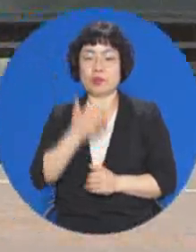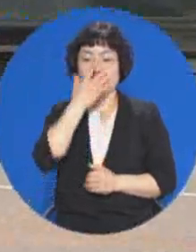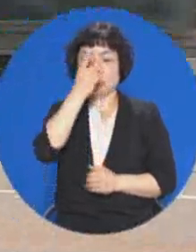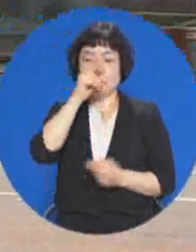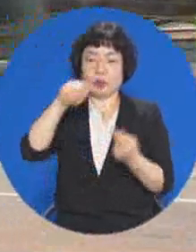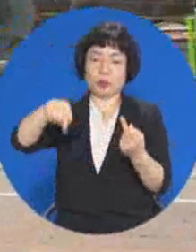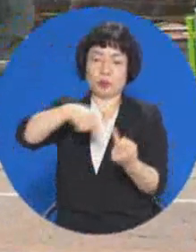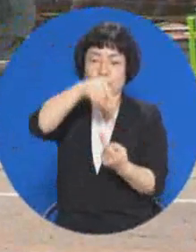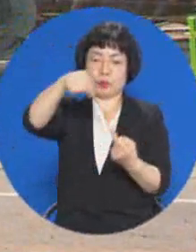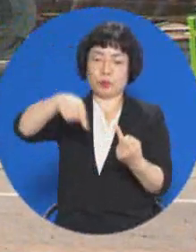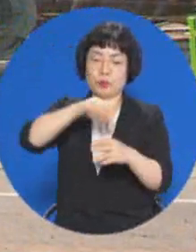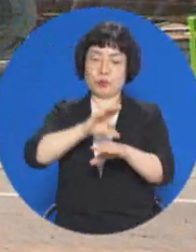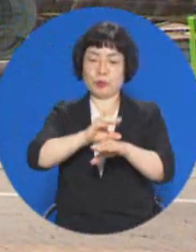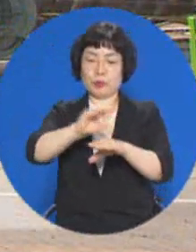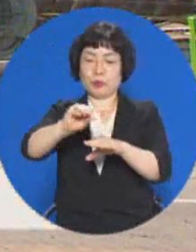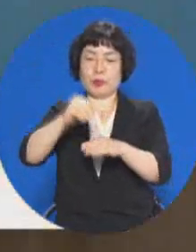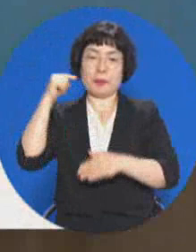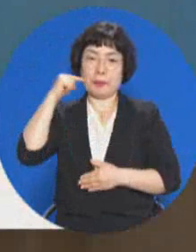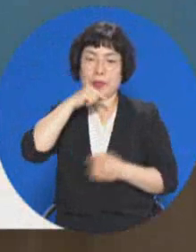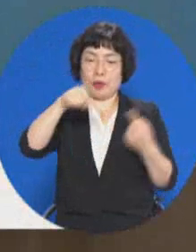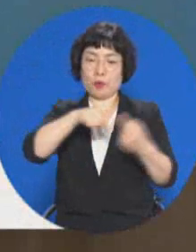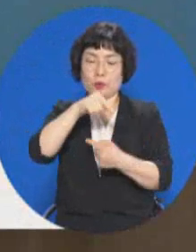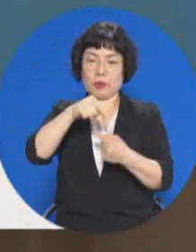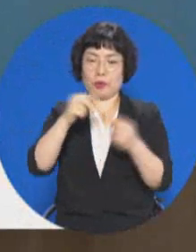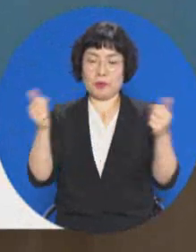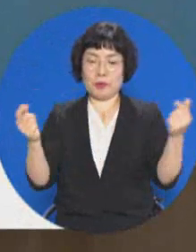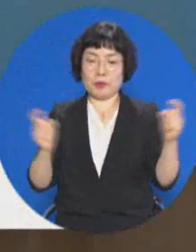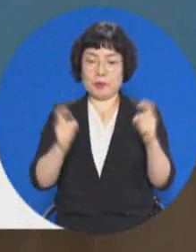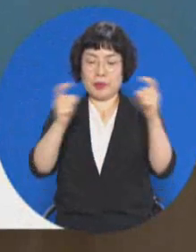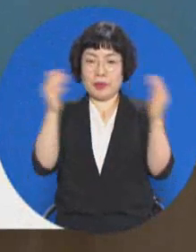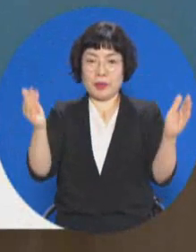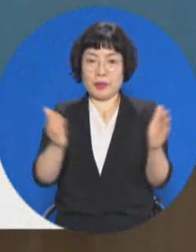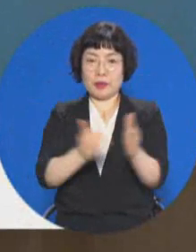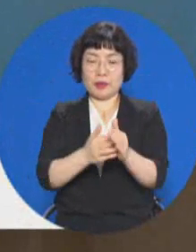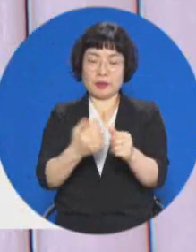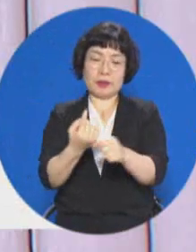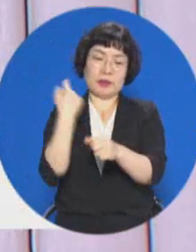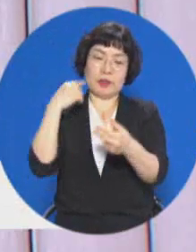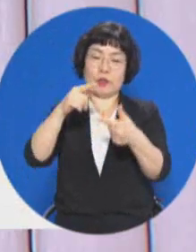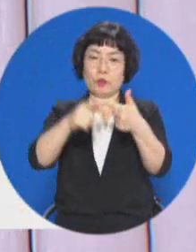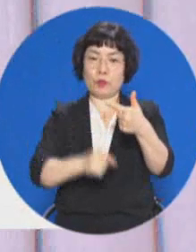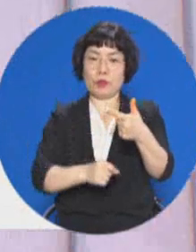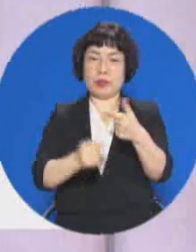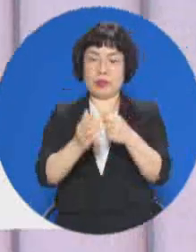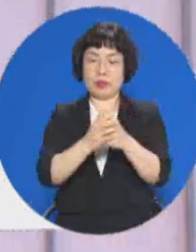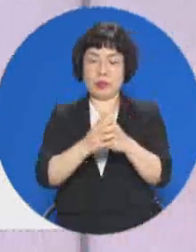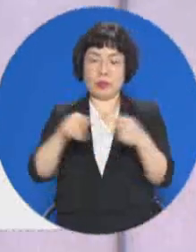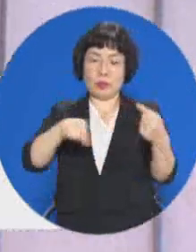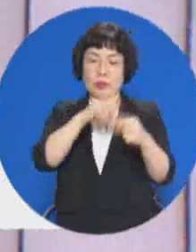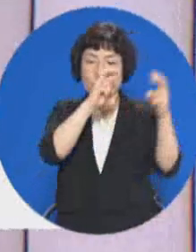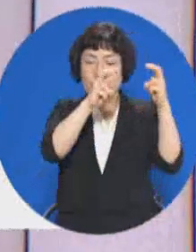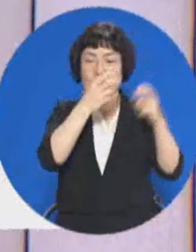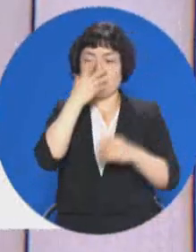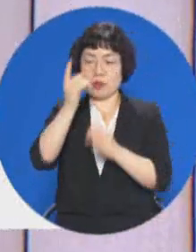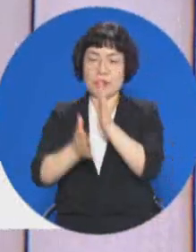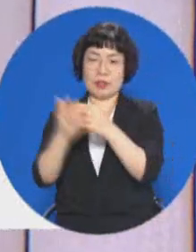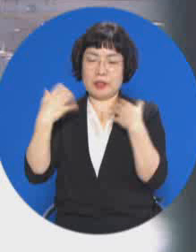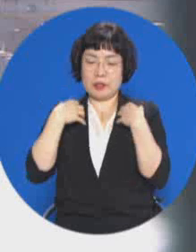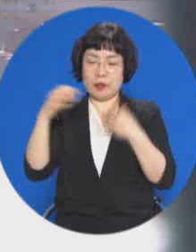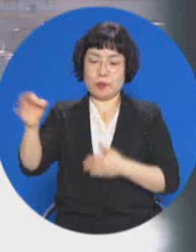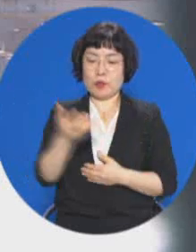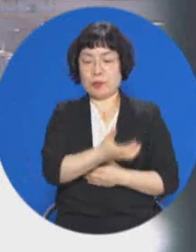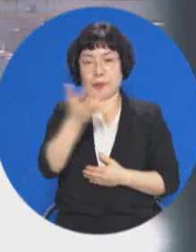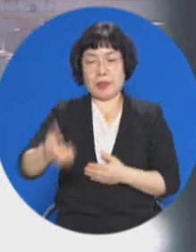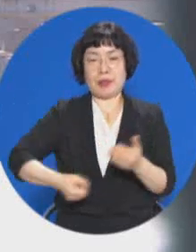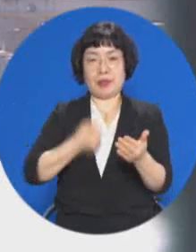순천만 스카이큐브의 적자 책임 분쟁이 끝난 건 지난해 6월. 대한상사중재원은 스카이큐브를 운영사에서 순천시로 무상